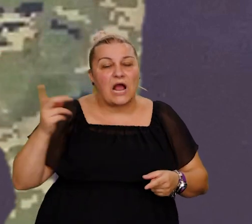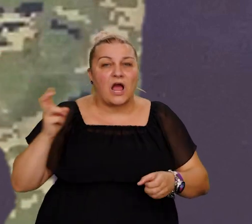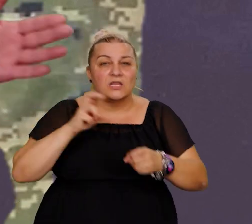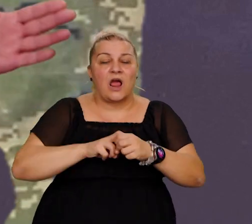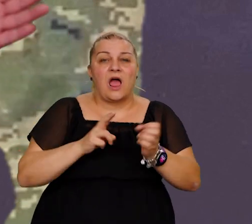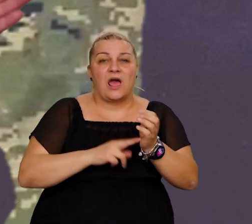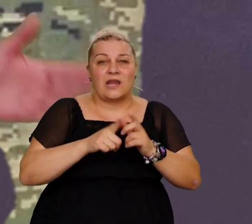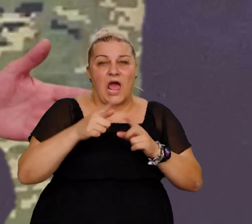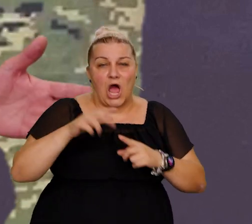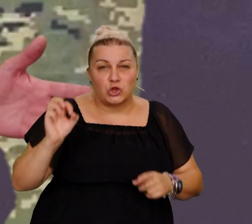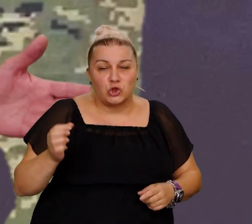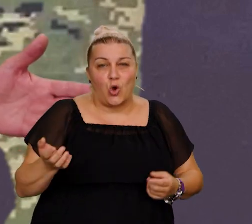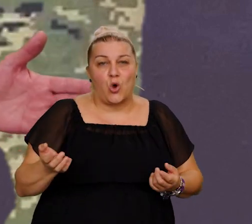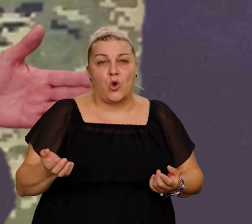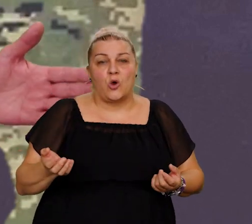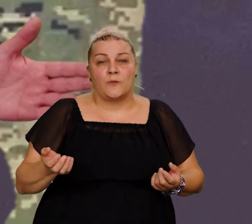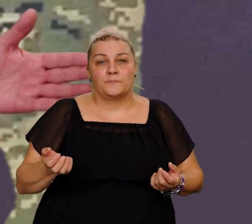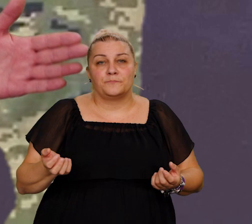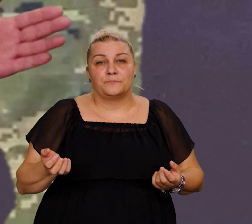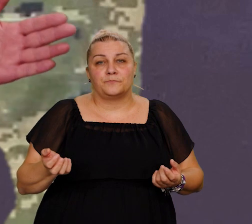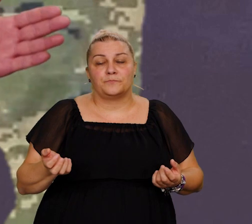NATO paktu, što je